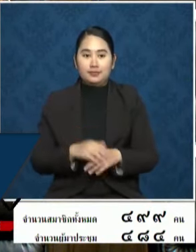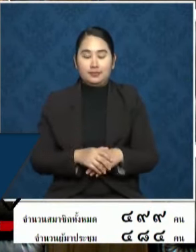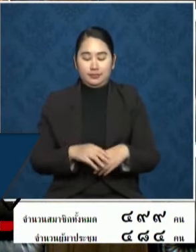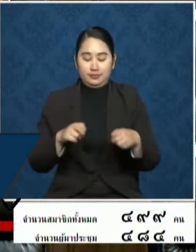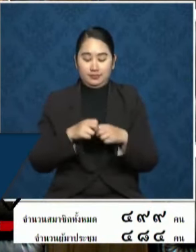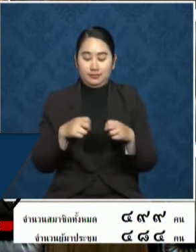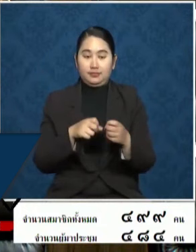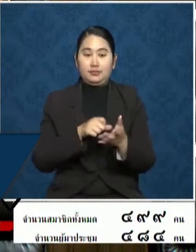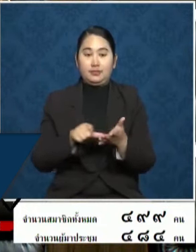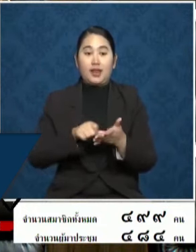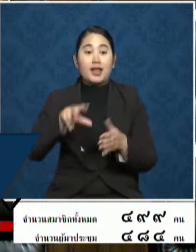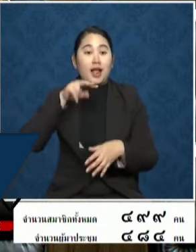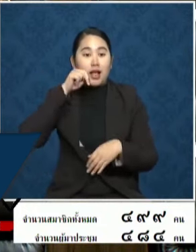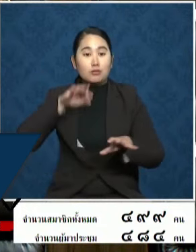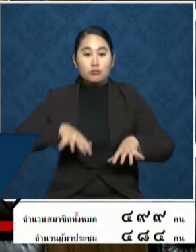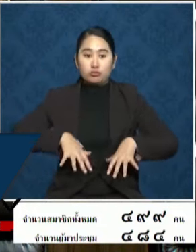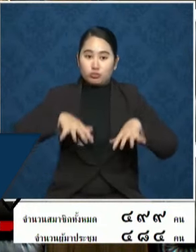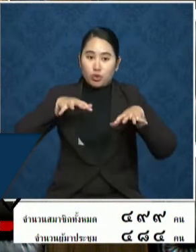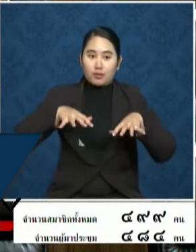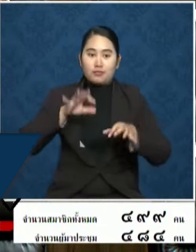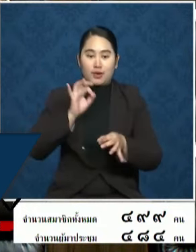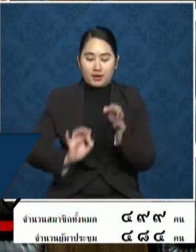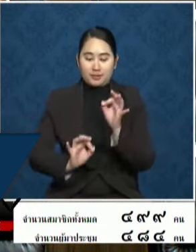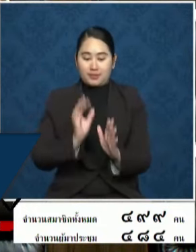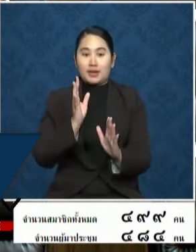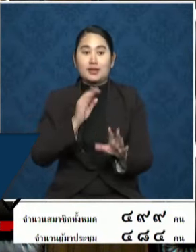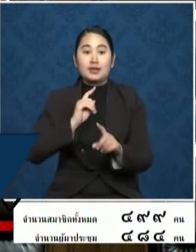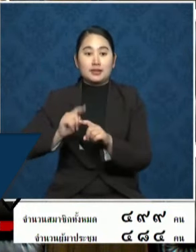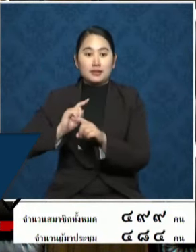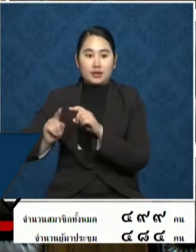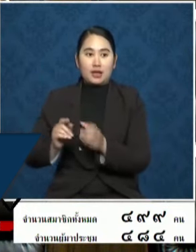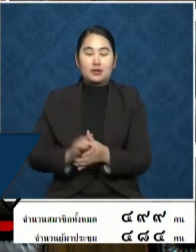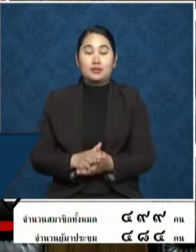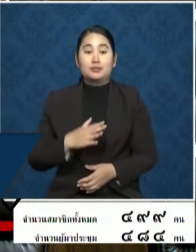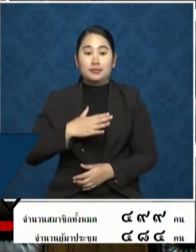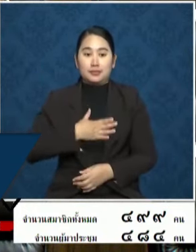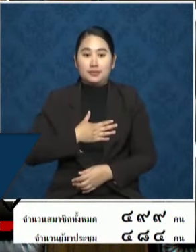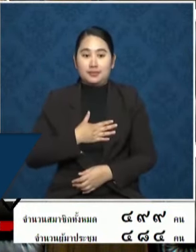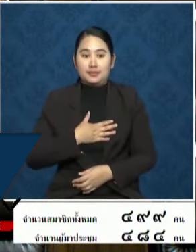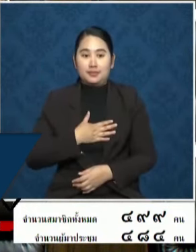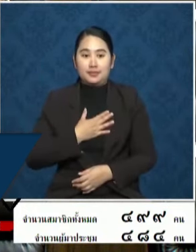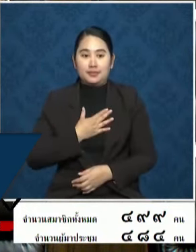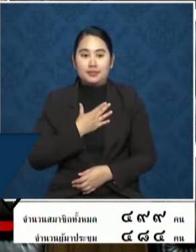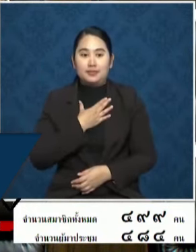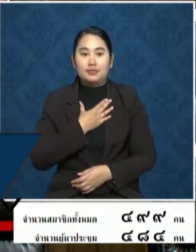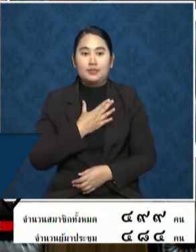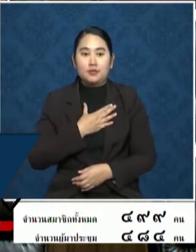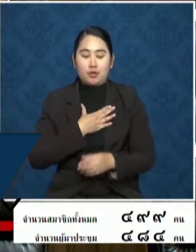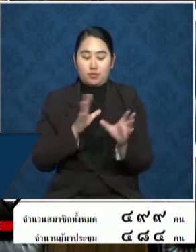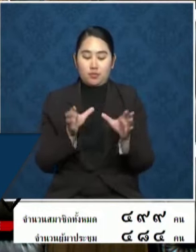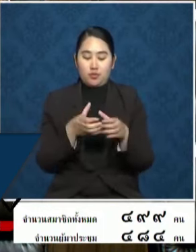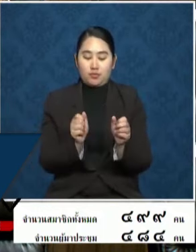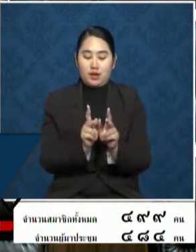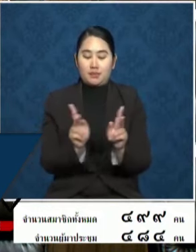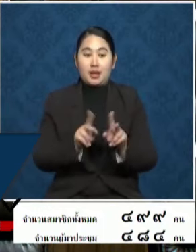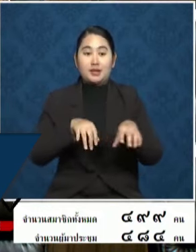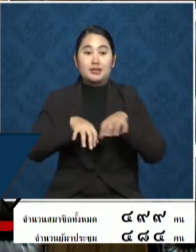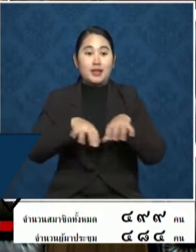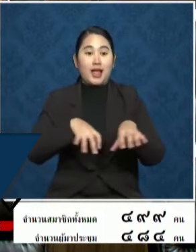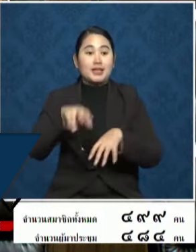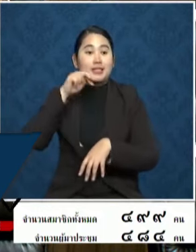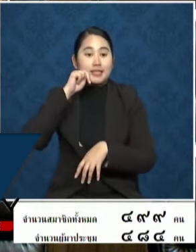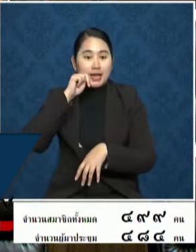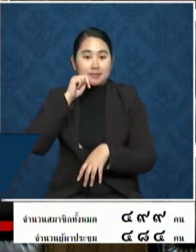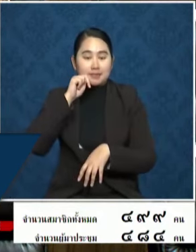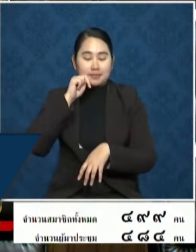ไขปัญหาน้ำท่วมและภัยพิบัติในฐานะที่ผมเองก็เป็นหนึ่งในกรรมาธิการบริหารจัดการน้ำนะครับจึงให้